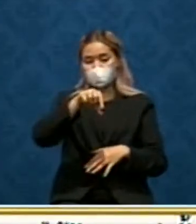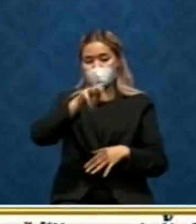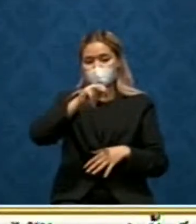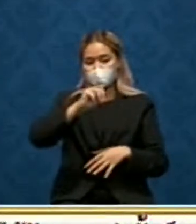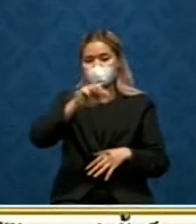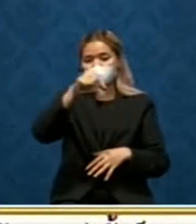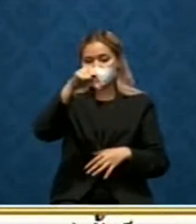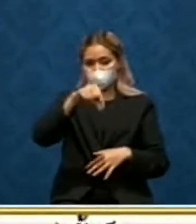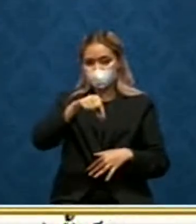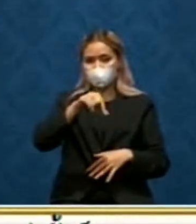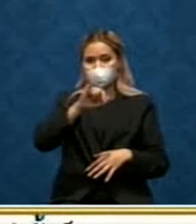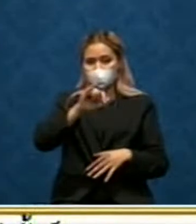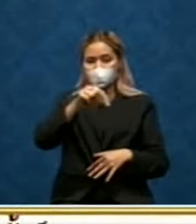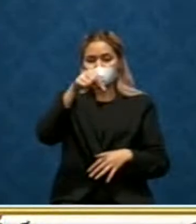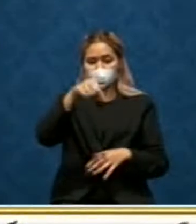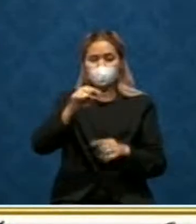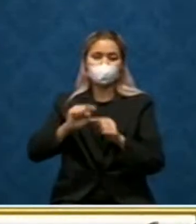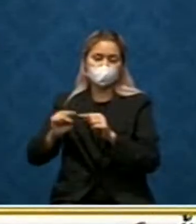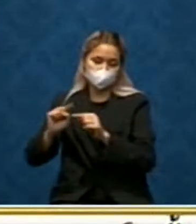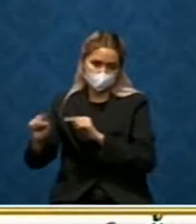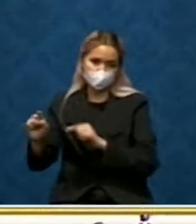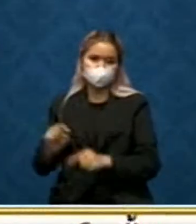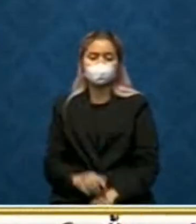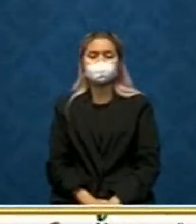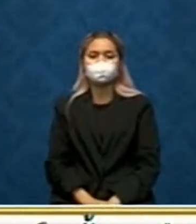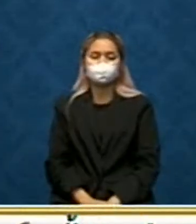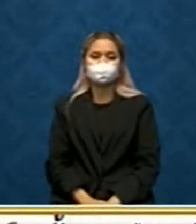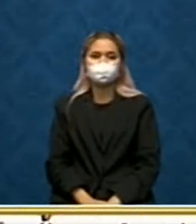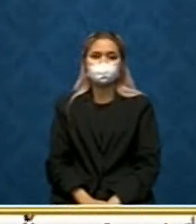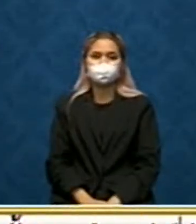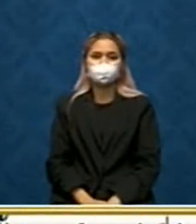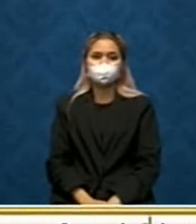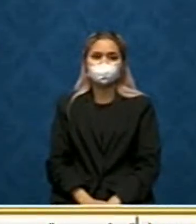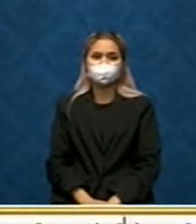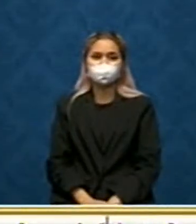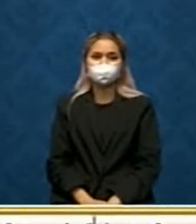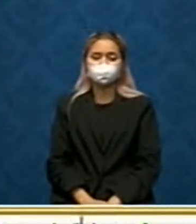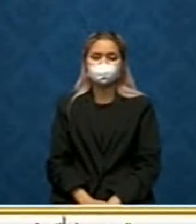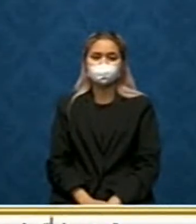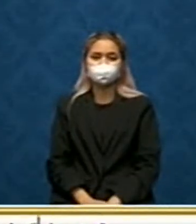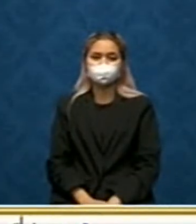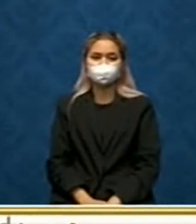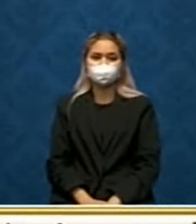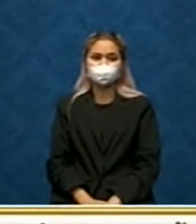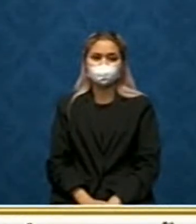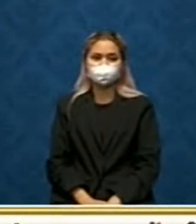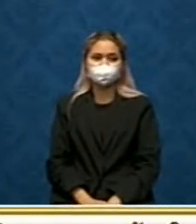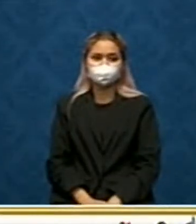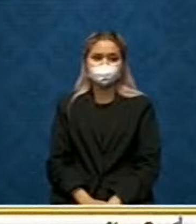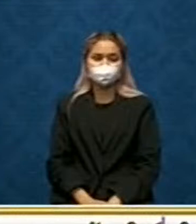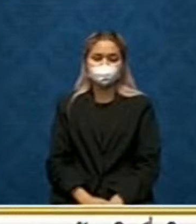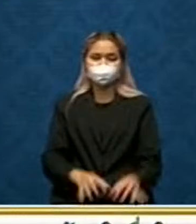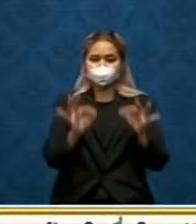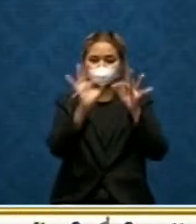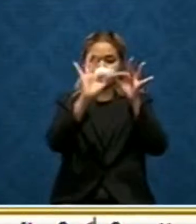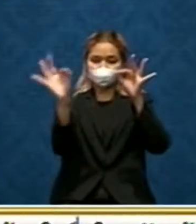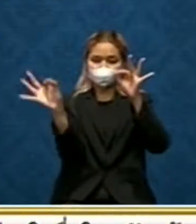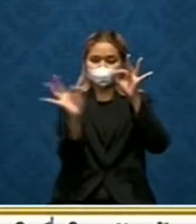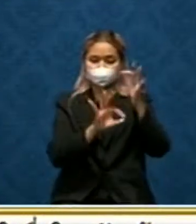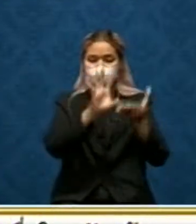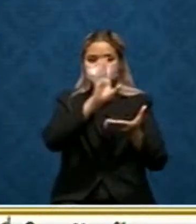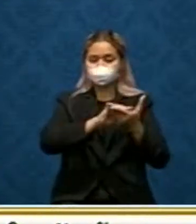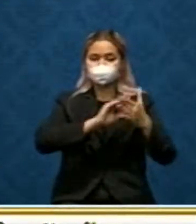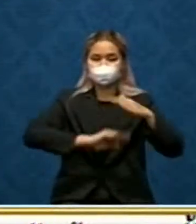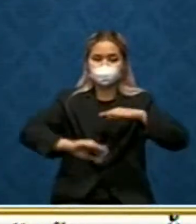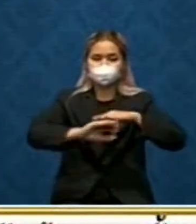ะแต่ว่า ท่ประดานครั ท่มาดูข้หมูนนนะขอสไล